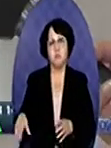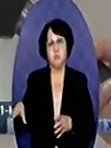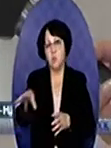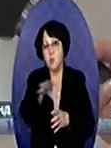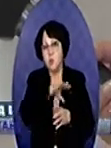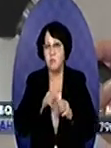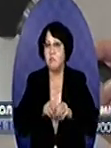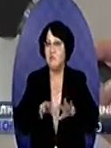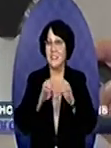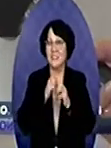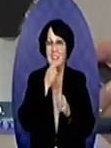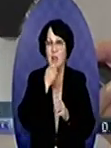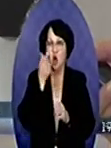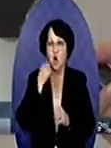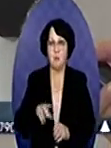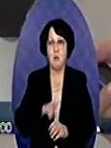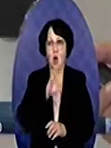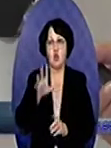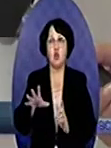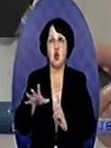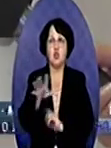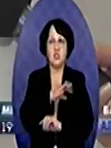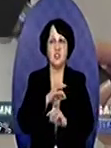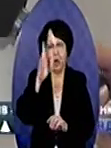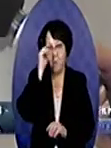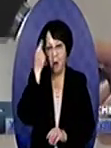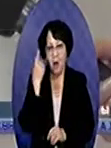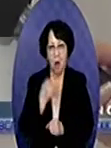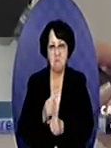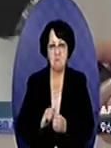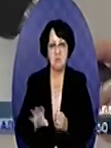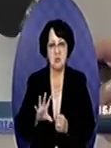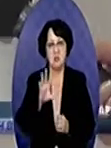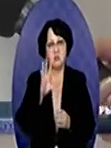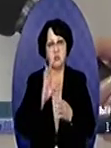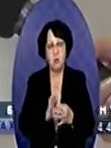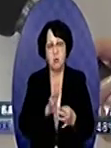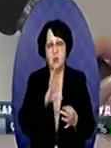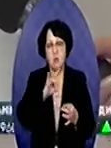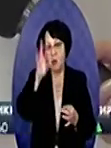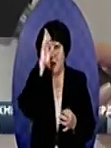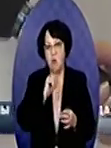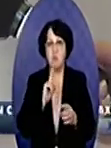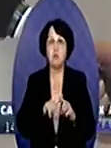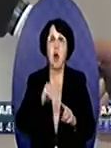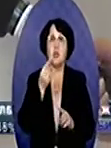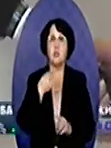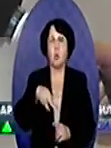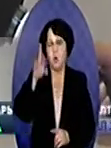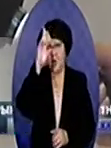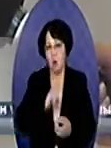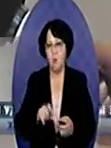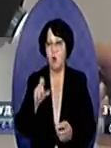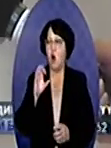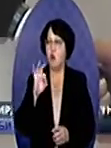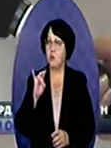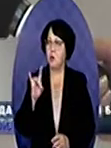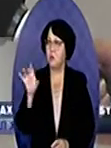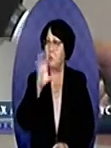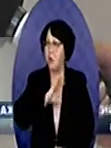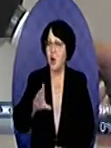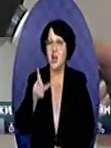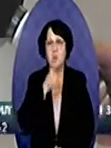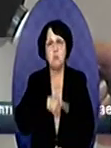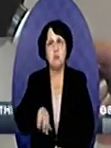гол оролцоо бол зөвхөн байгаль орчны яам ажиллах биш. Одоо салбарын яам, хөдөө аж ахуйн чиглэлийн байгууллагууд ичм одоо онцгой байдлын газар ч гэдэг юм байна. Эрүүл